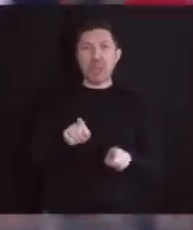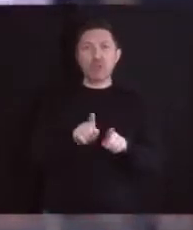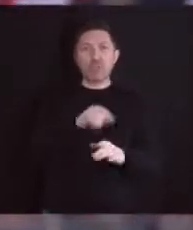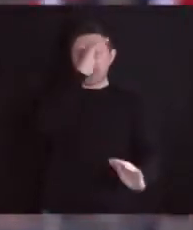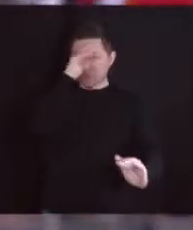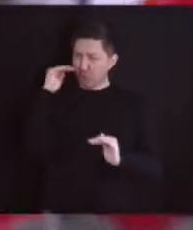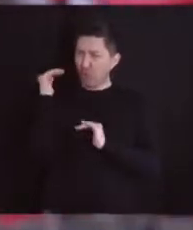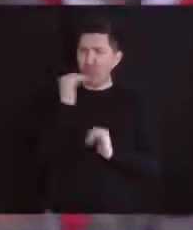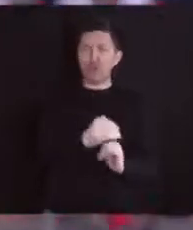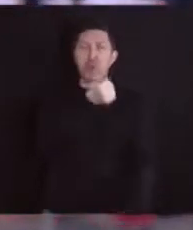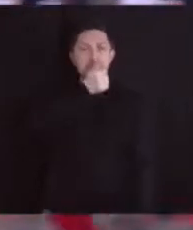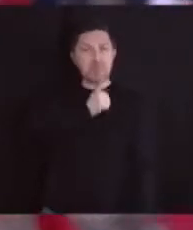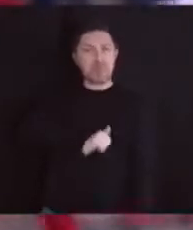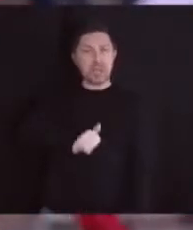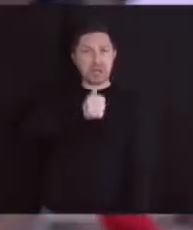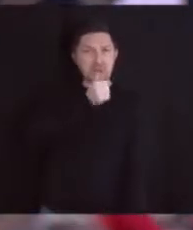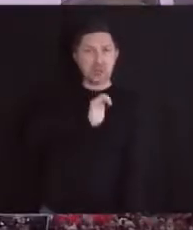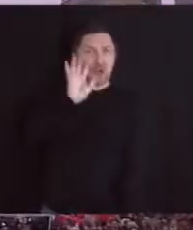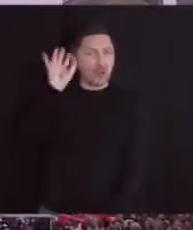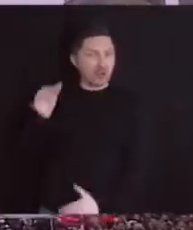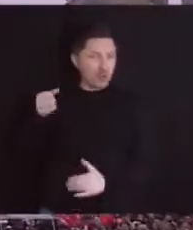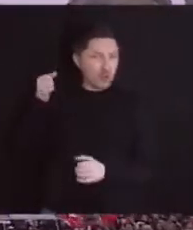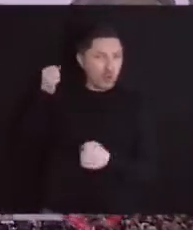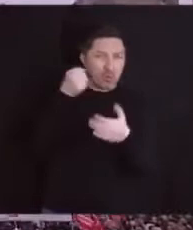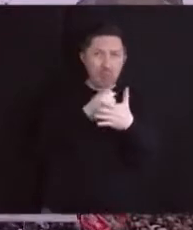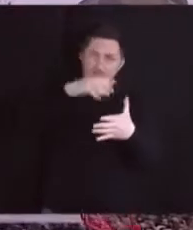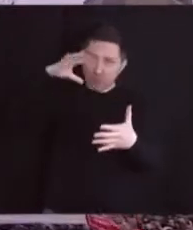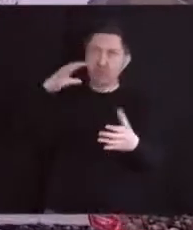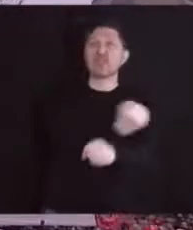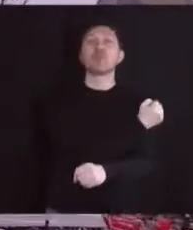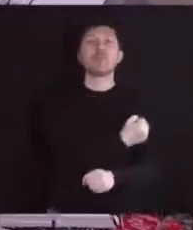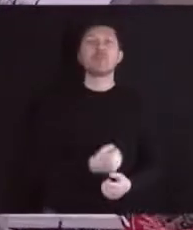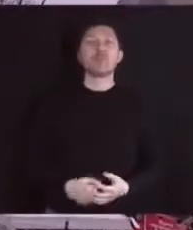et patience, et jusqu'à la victoire.